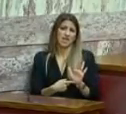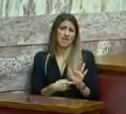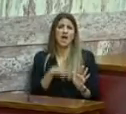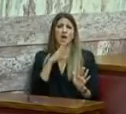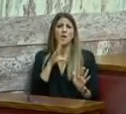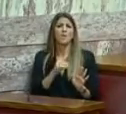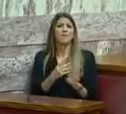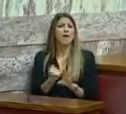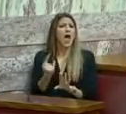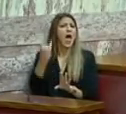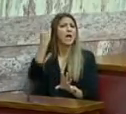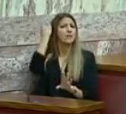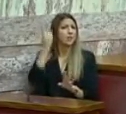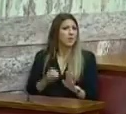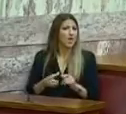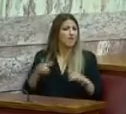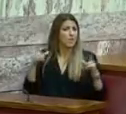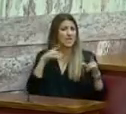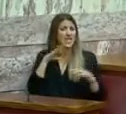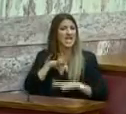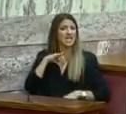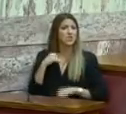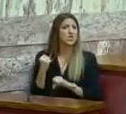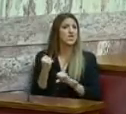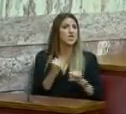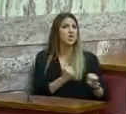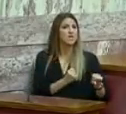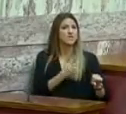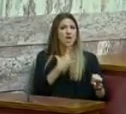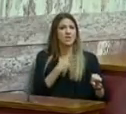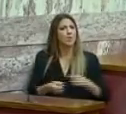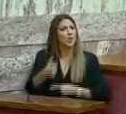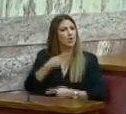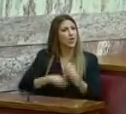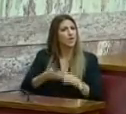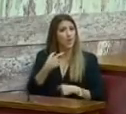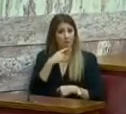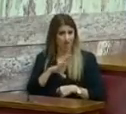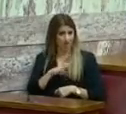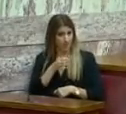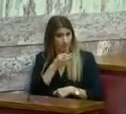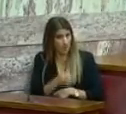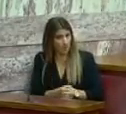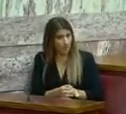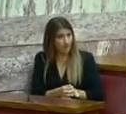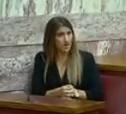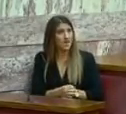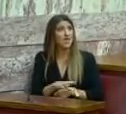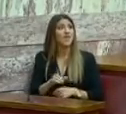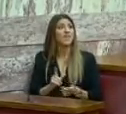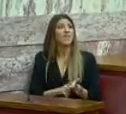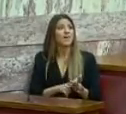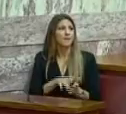Γεωργιάδη, για οποιονδήποτε, δεν είναι γιατί δεν μπορούσαμε να πούμε, αλλά γιατί δεν πρέπει να πούμε.